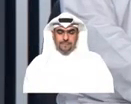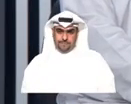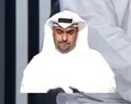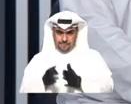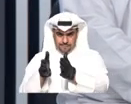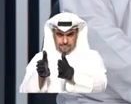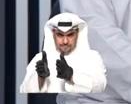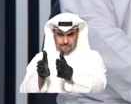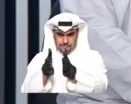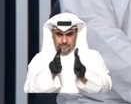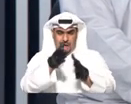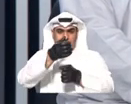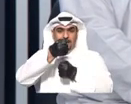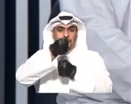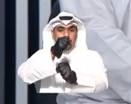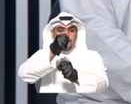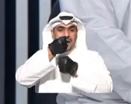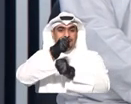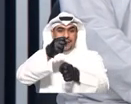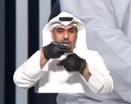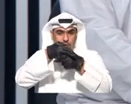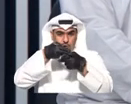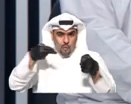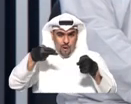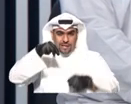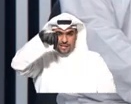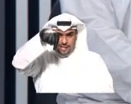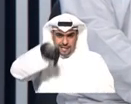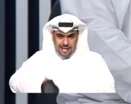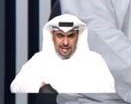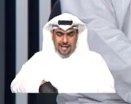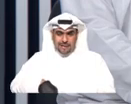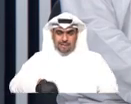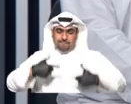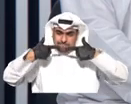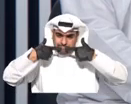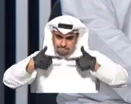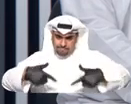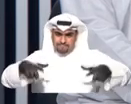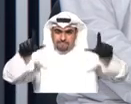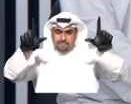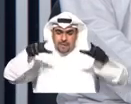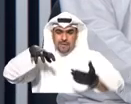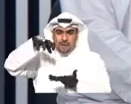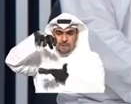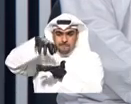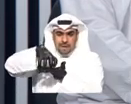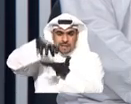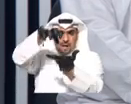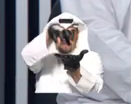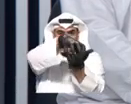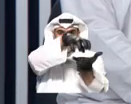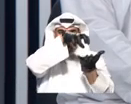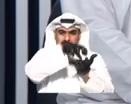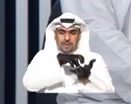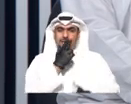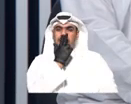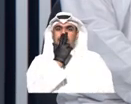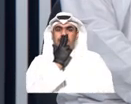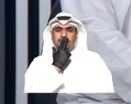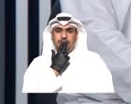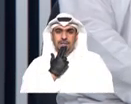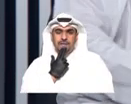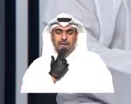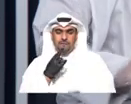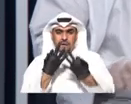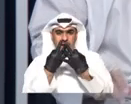أطلقت بلدية الكويت حملة تنظيف وتعقيم لشوارع البلاد ابتداء من منطقة الفروانية، وذلك بالتعاون مع الجهات الحكومية